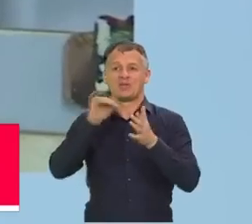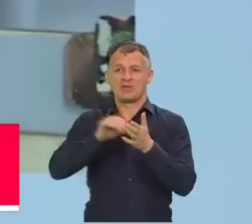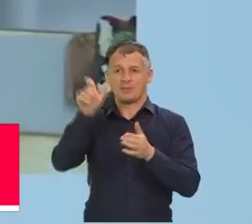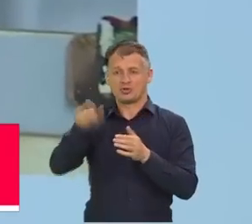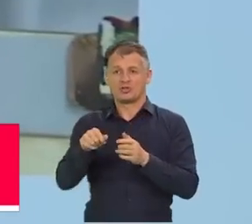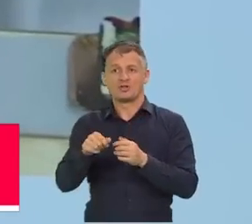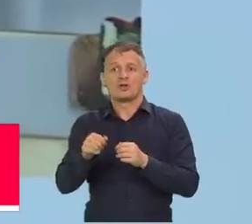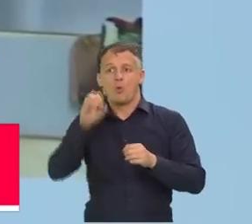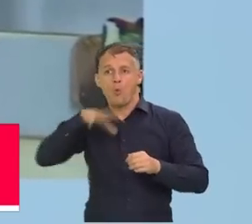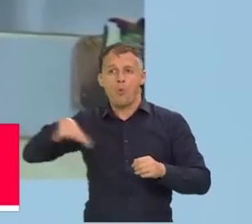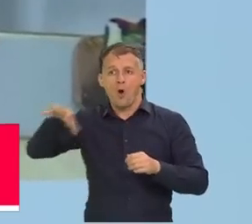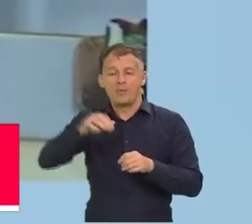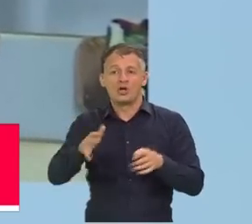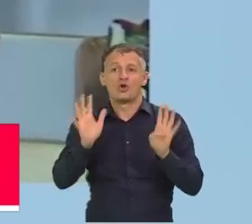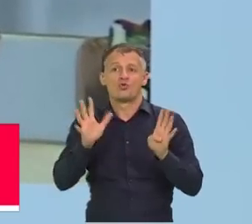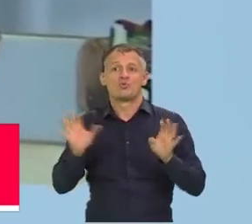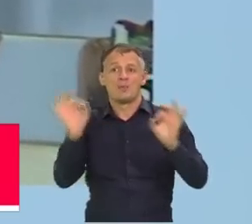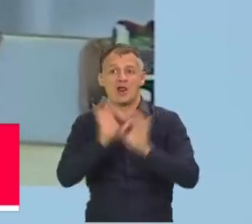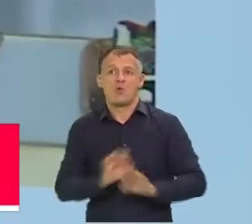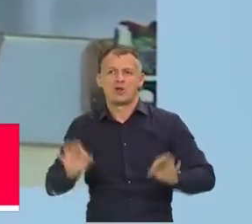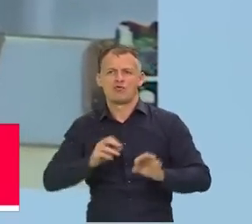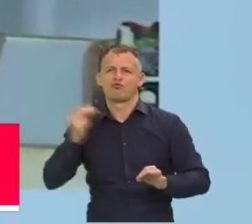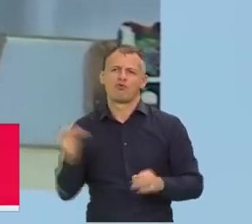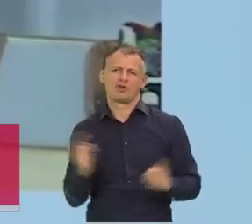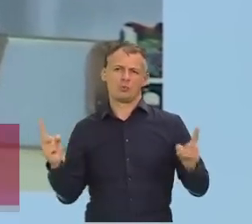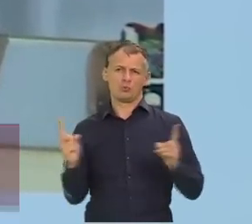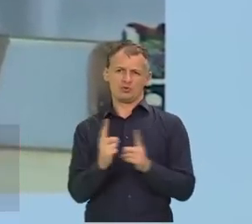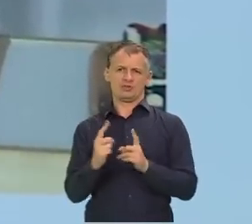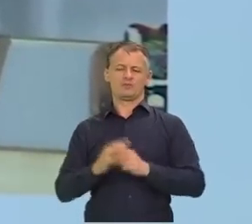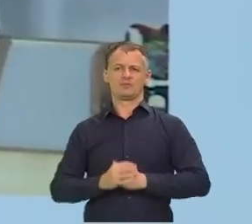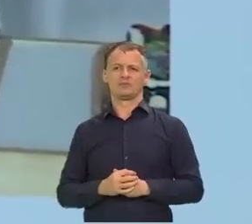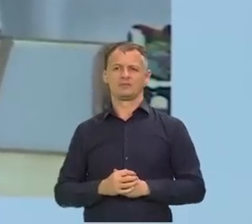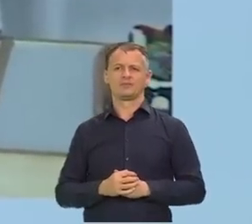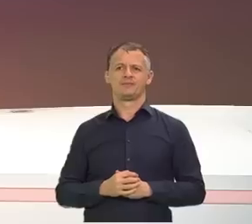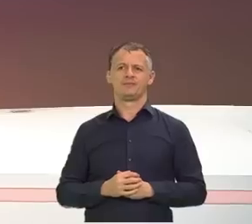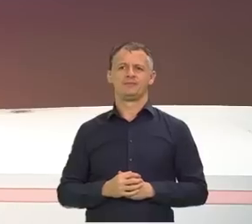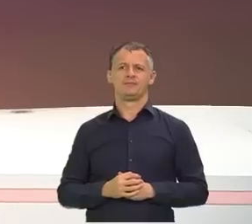la o populație de 19 milioane, sunt extrem de puțini.